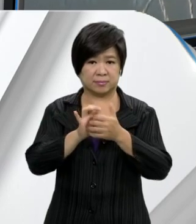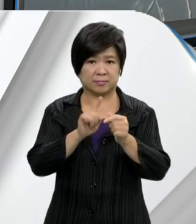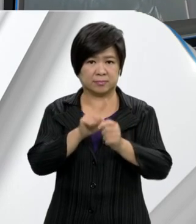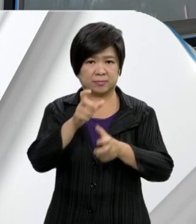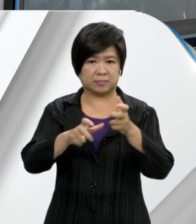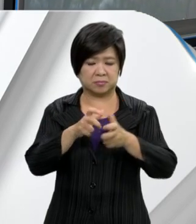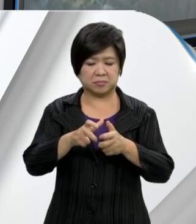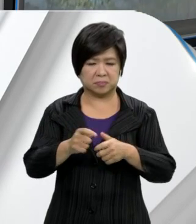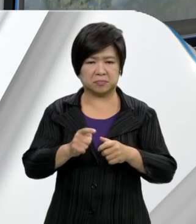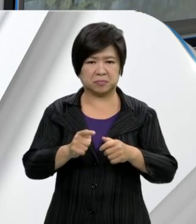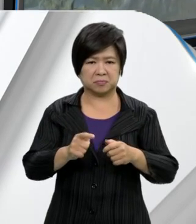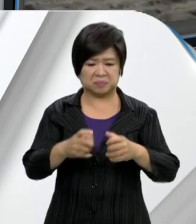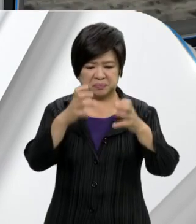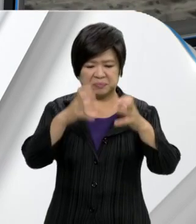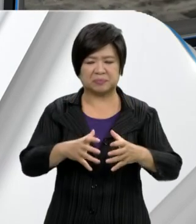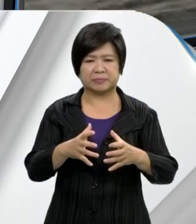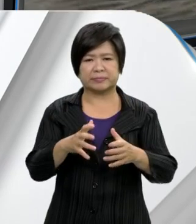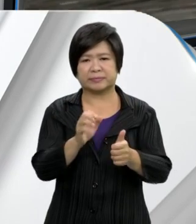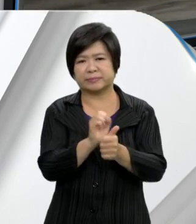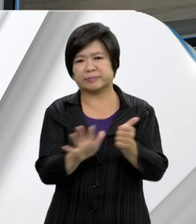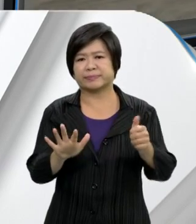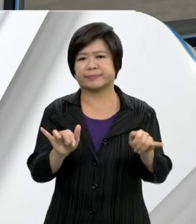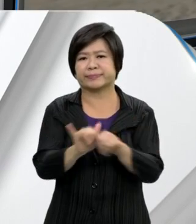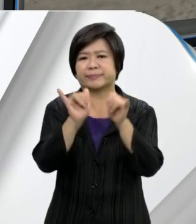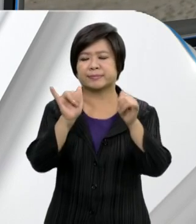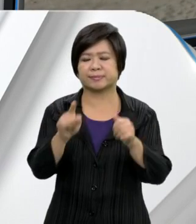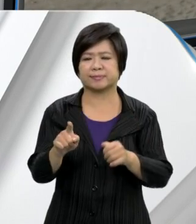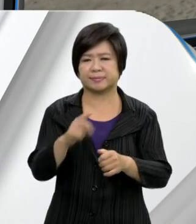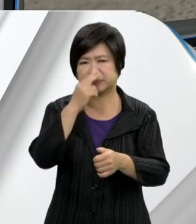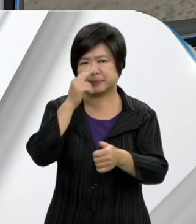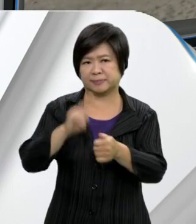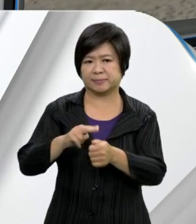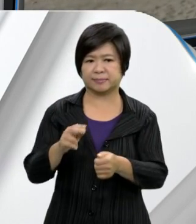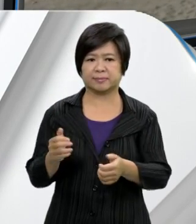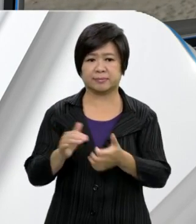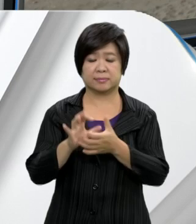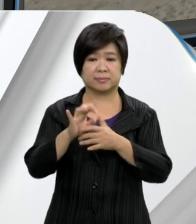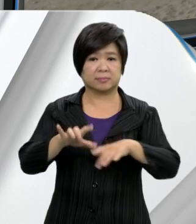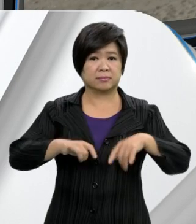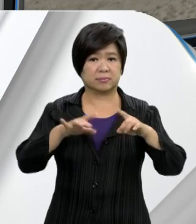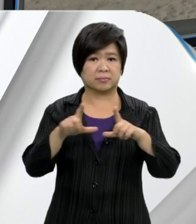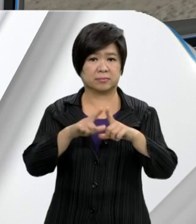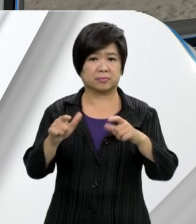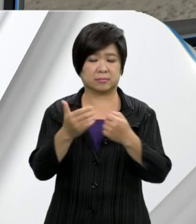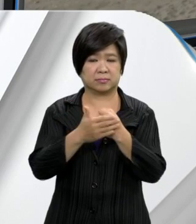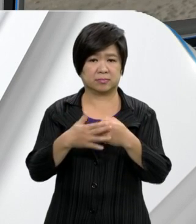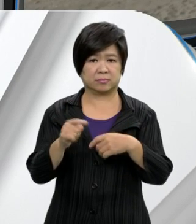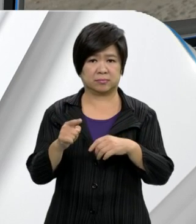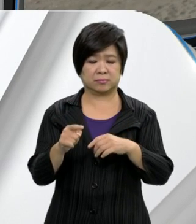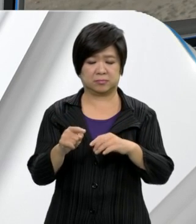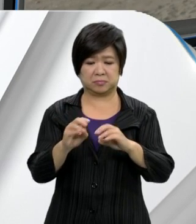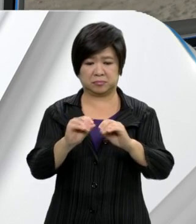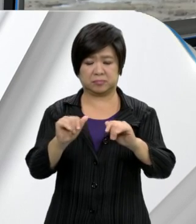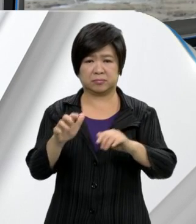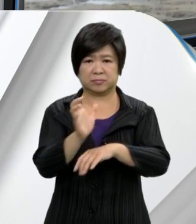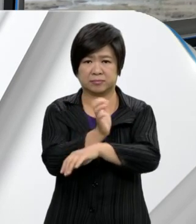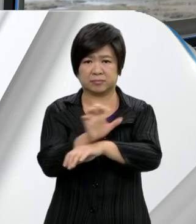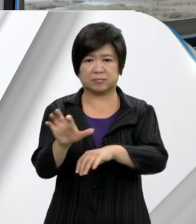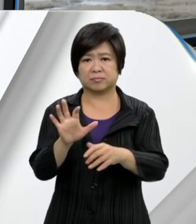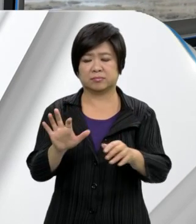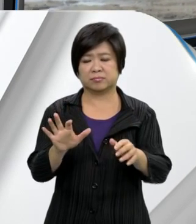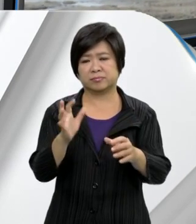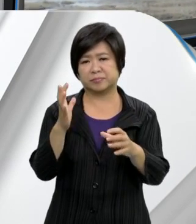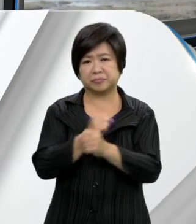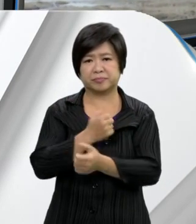变作生态浩劫。本地阿达伯最老澳洲大堡礁必将的俄罗斯是摩特气。中秋表